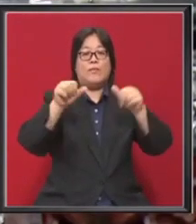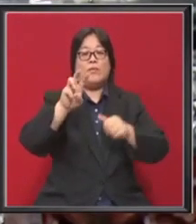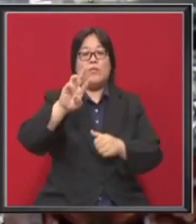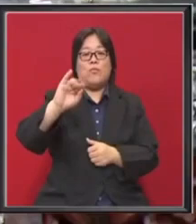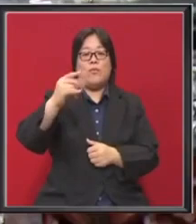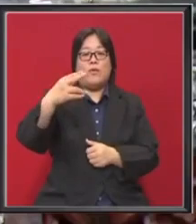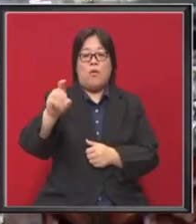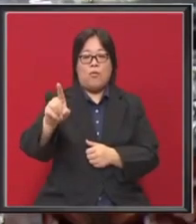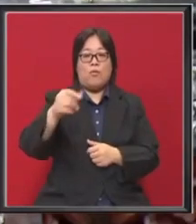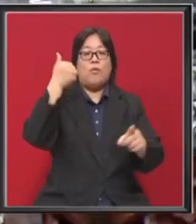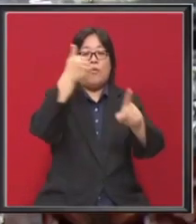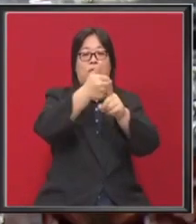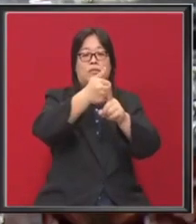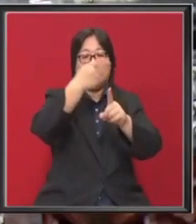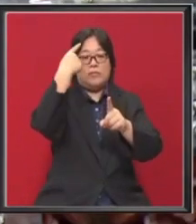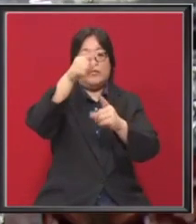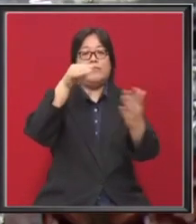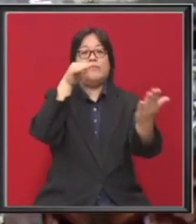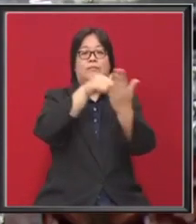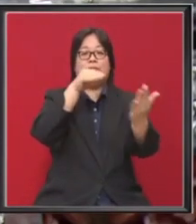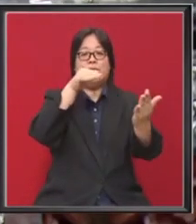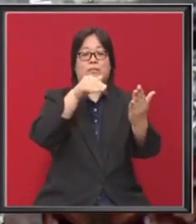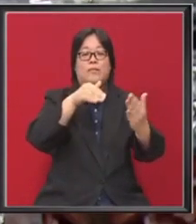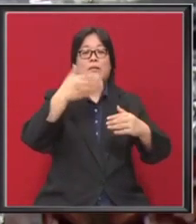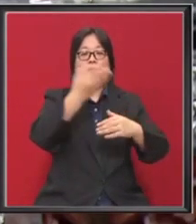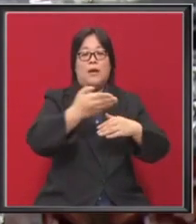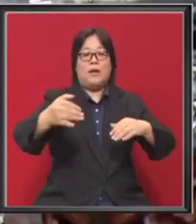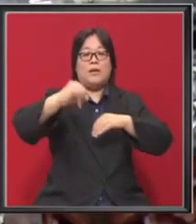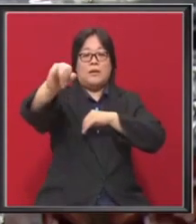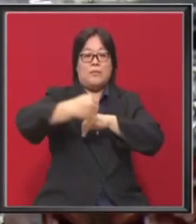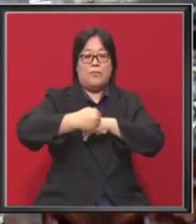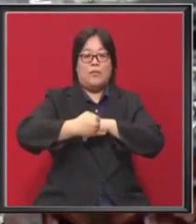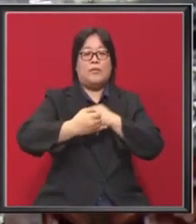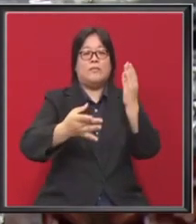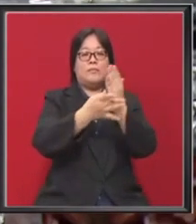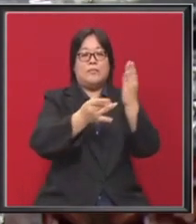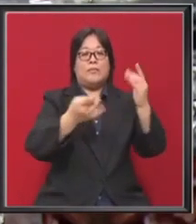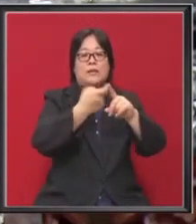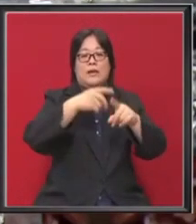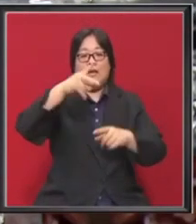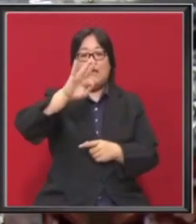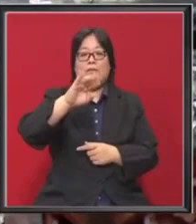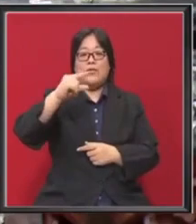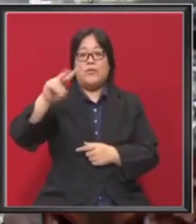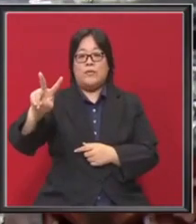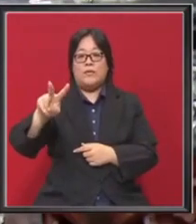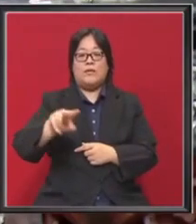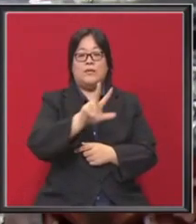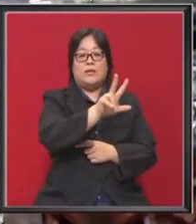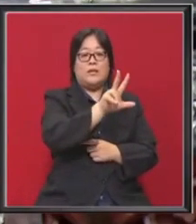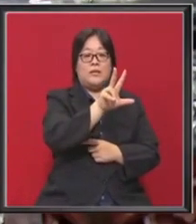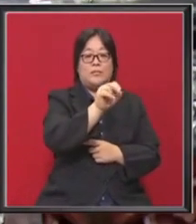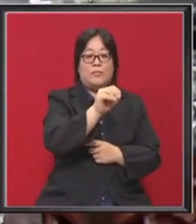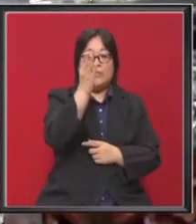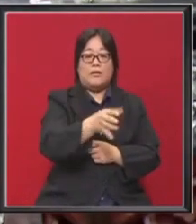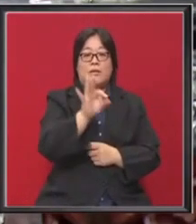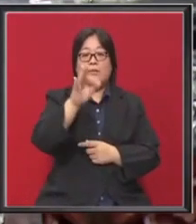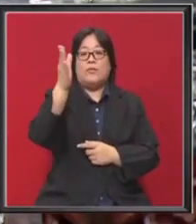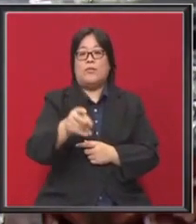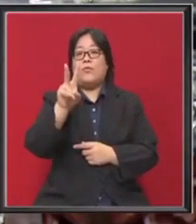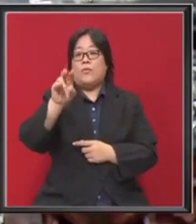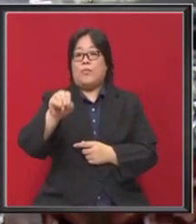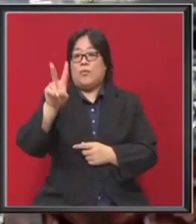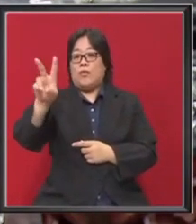wishful Disorder lagi mengenai kesehatan terhadap impor minyak sawit dan produknya dfgv pada 13 September 2002